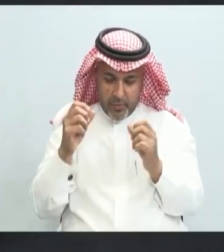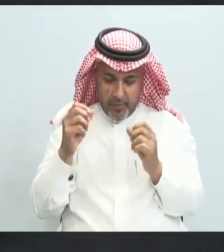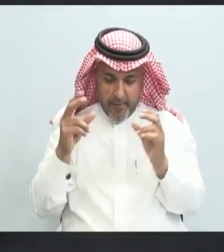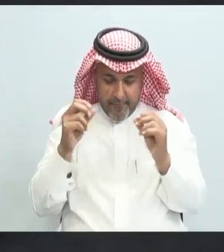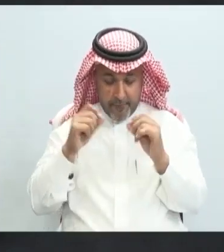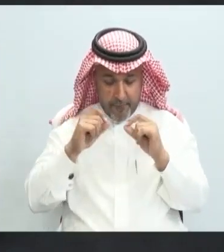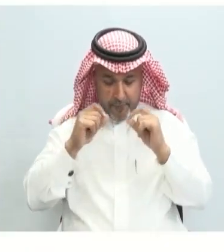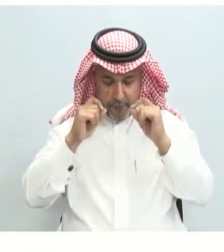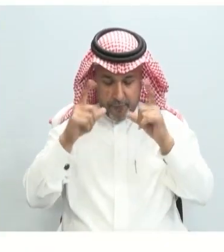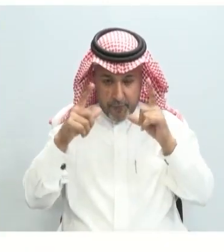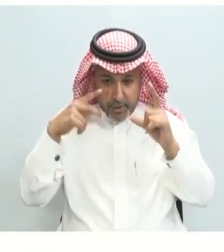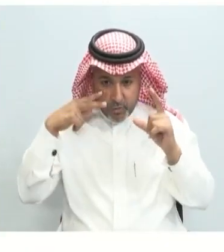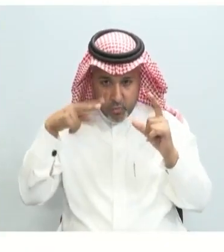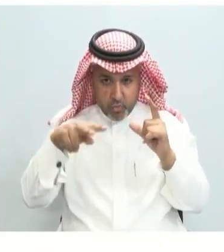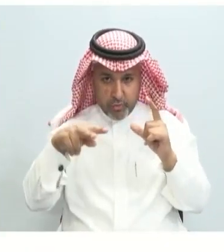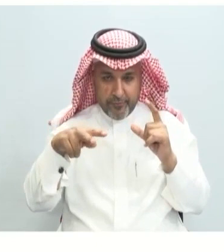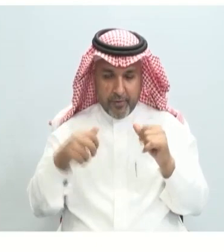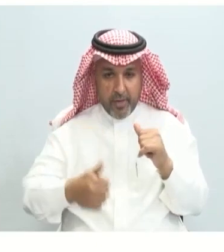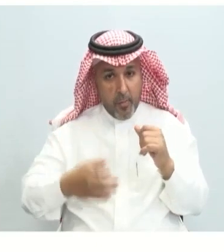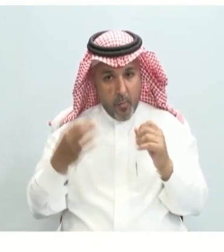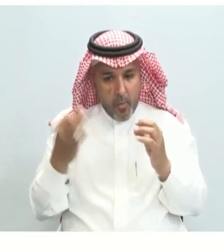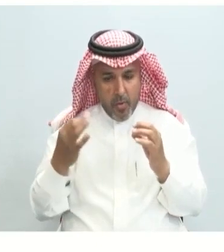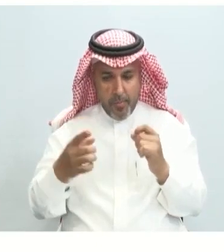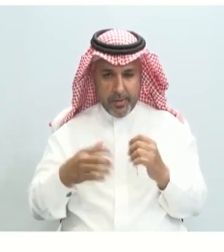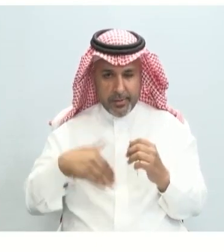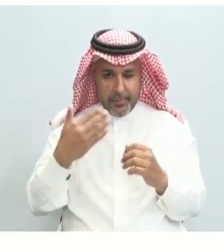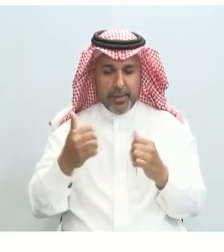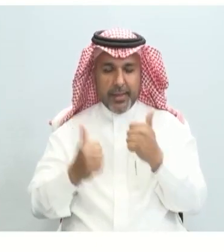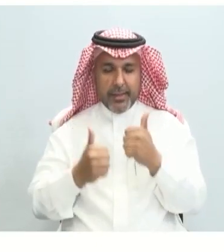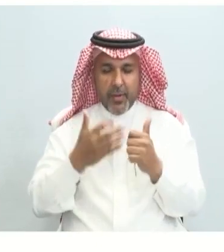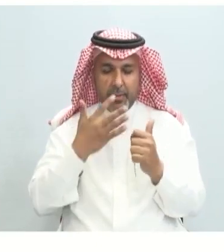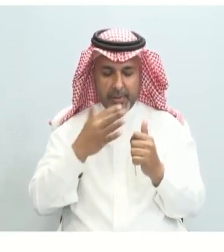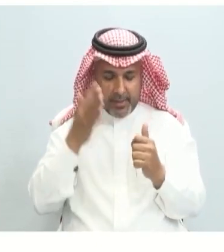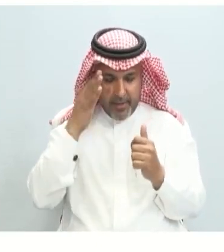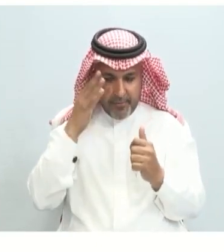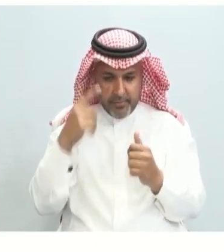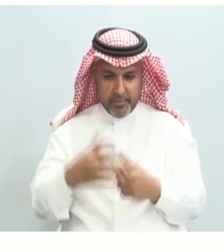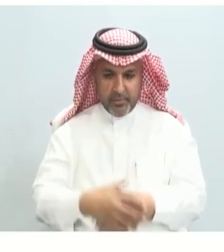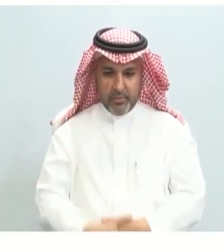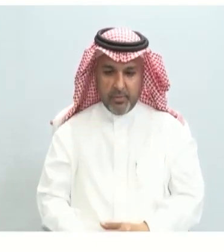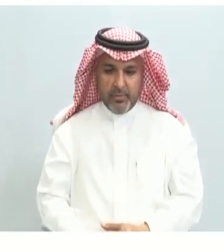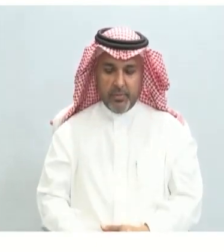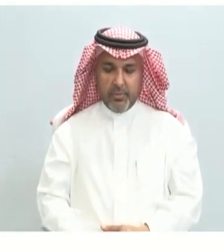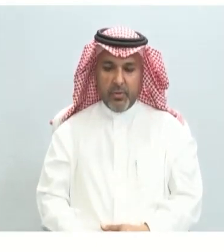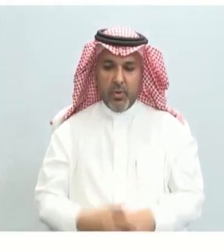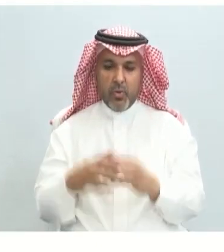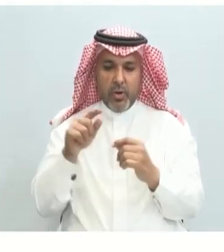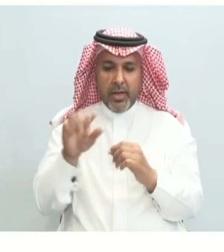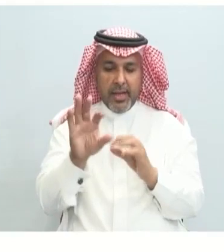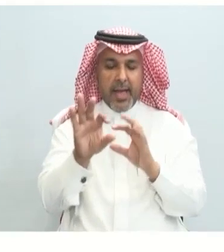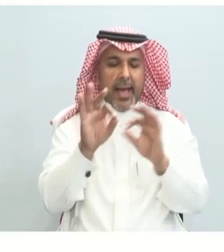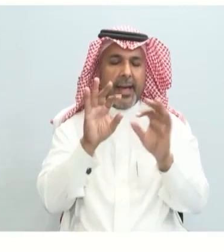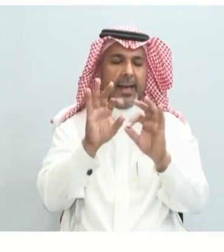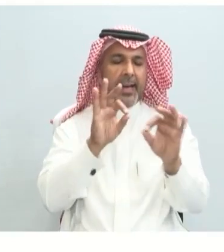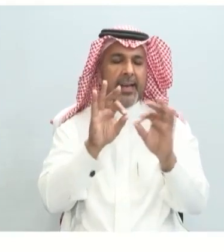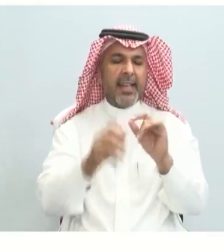حول هذه الاسئله نبدا بالسؤال رقم خمسه السؤال المطلوب فيه قال لك حدد انسب طريقه نبدا